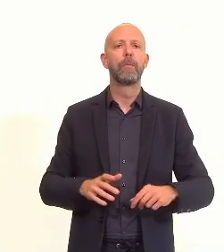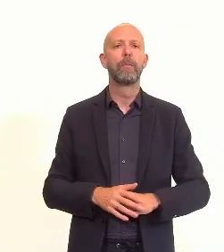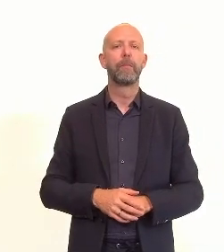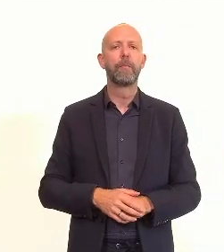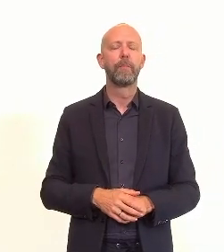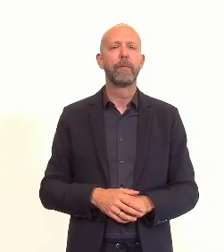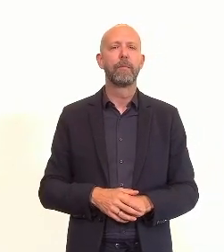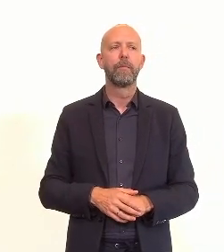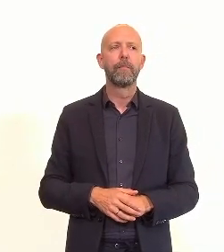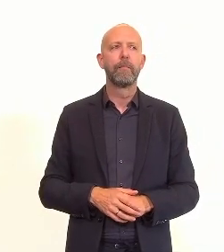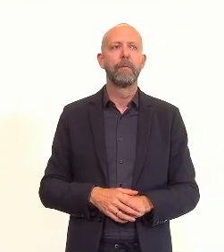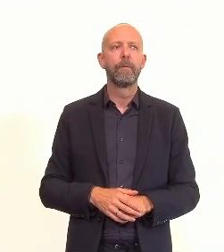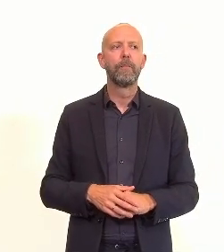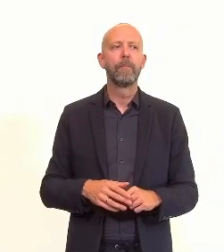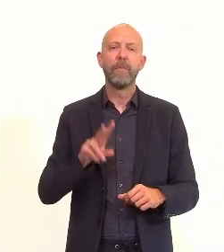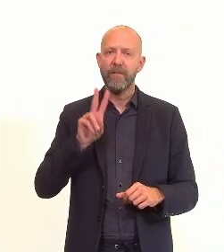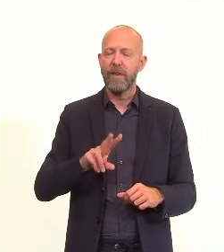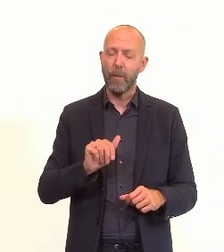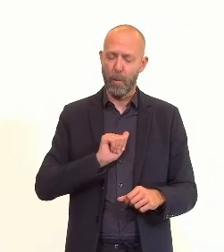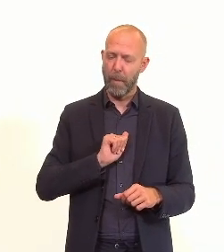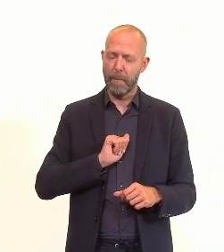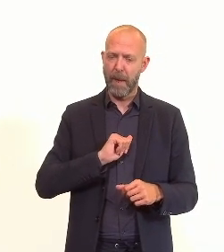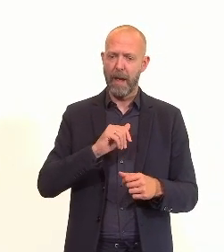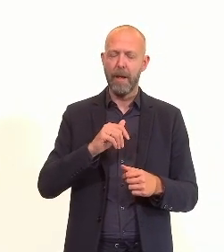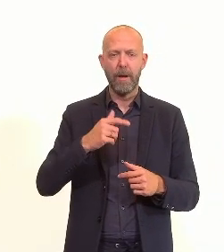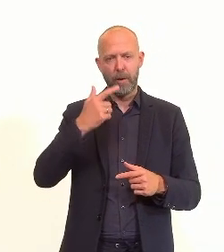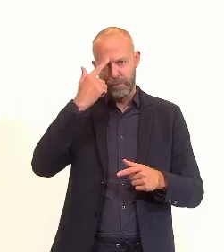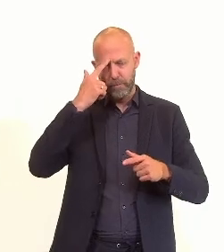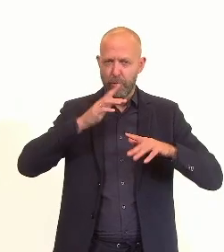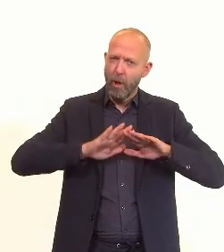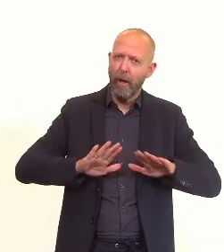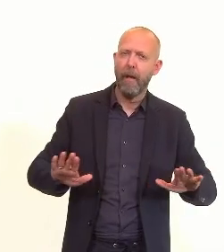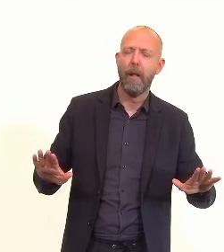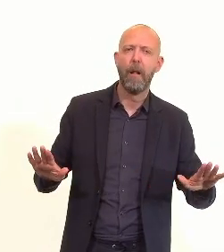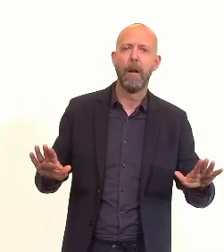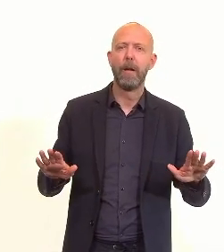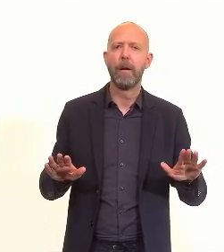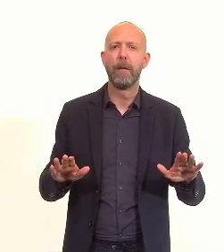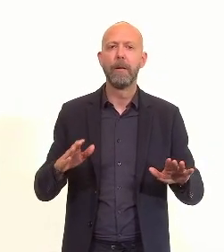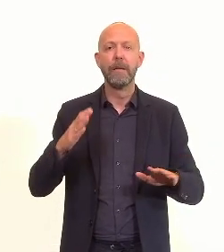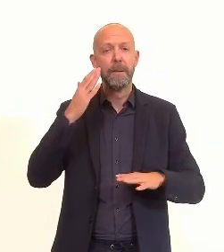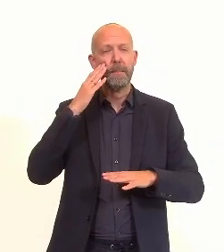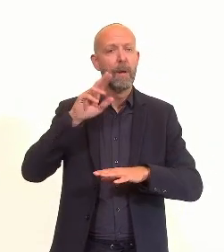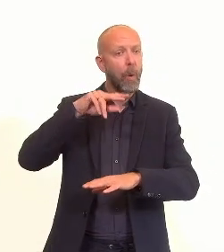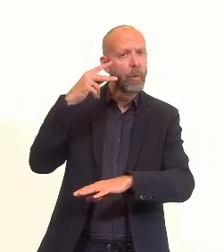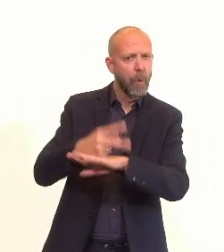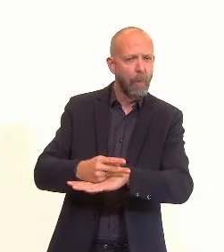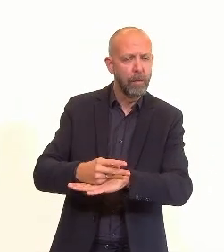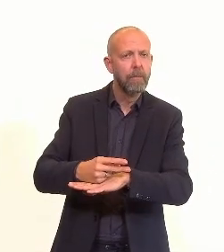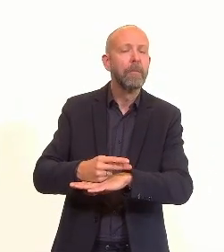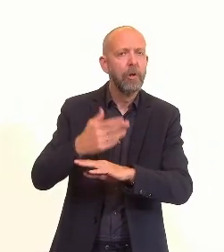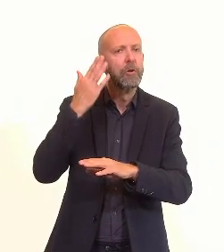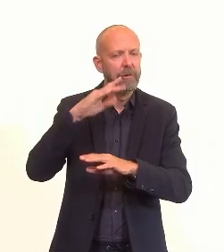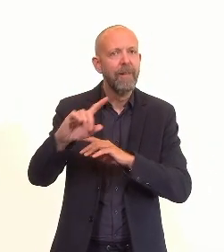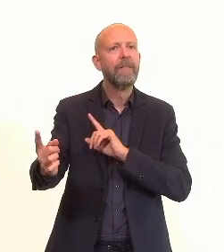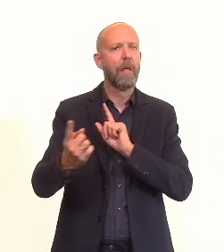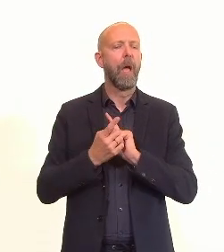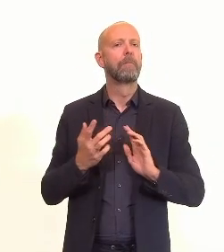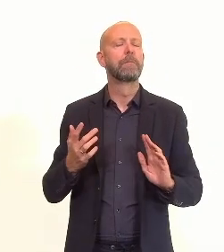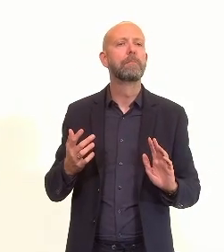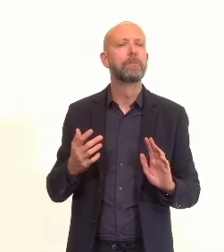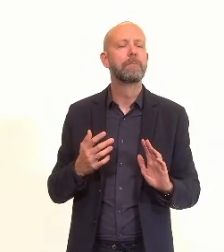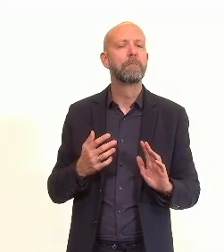Ouais. Je me sens, je suis tranquille. Si je tombe, bon, on viendra. Il y a quelque chose, et on ne viendra